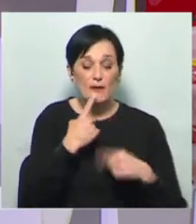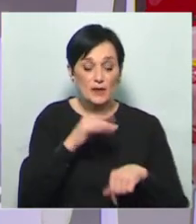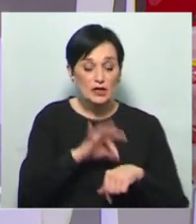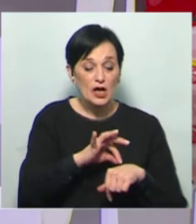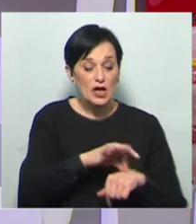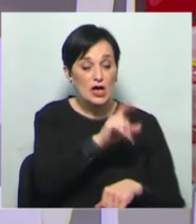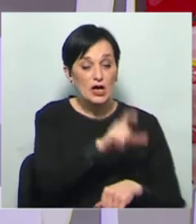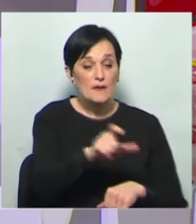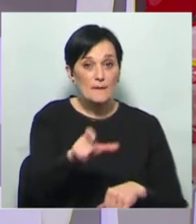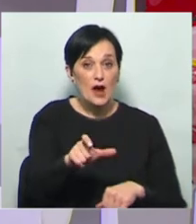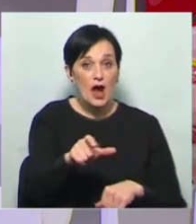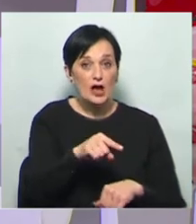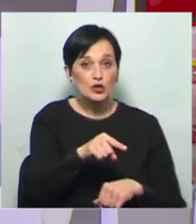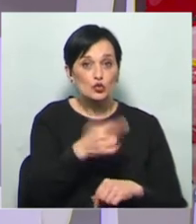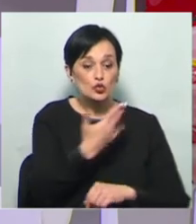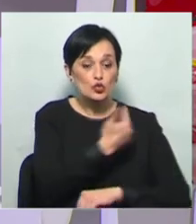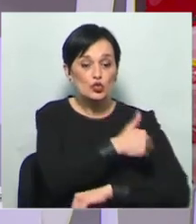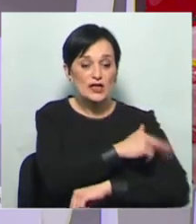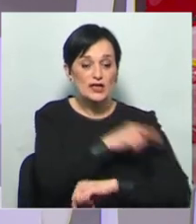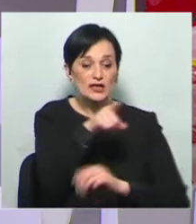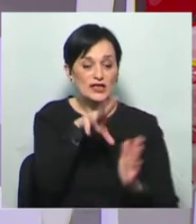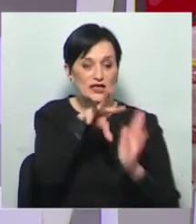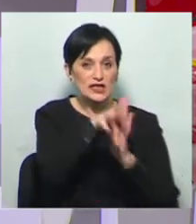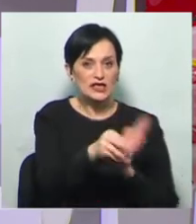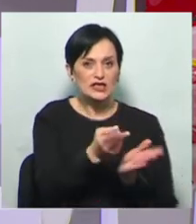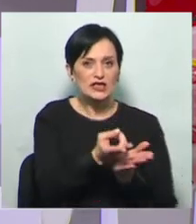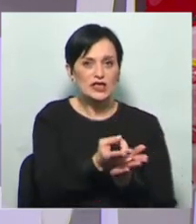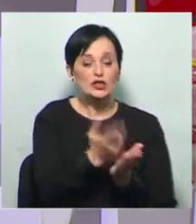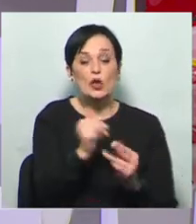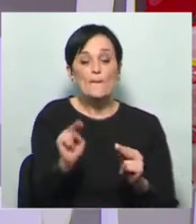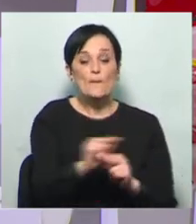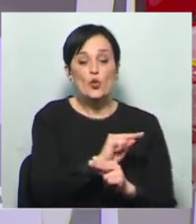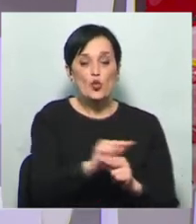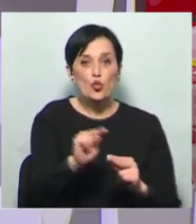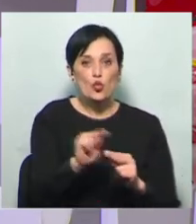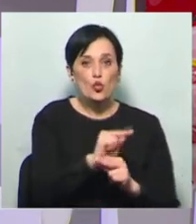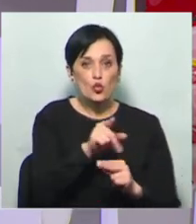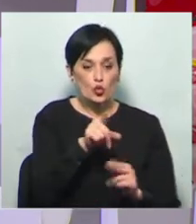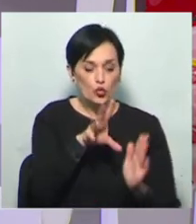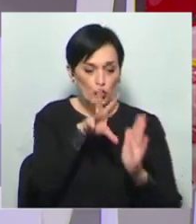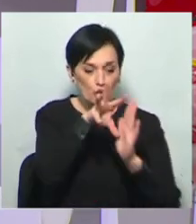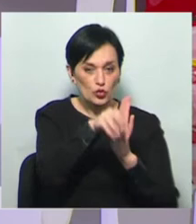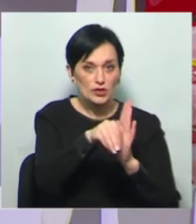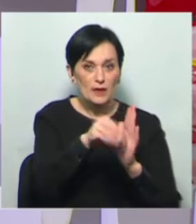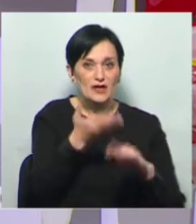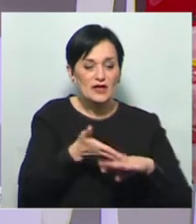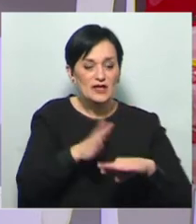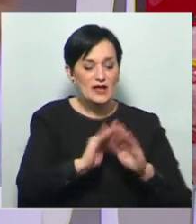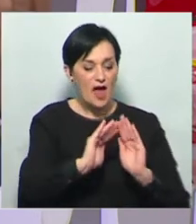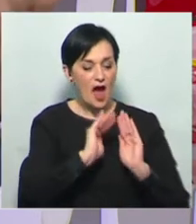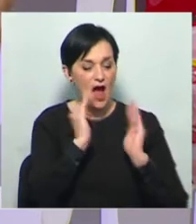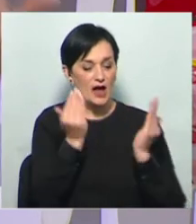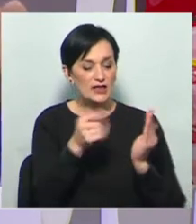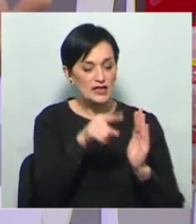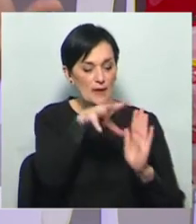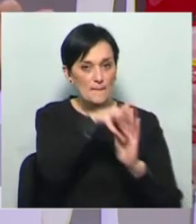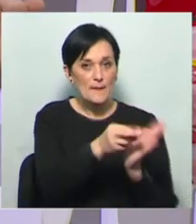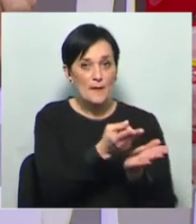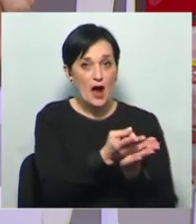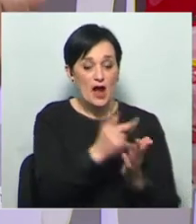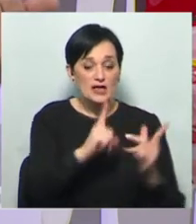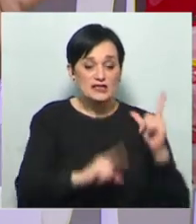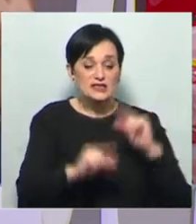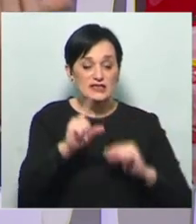პაციენტებზე, რომლებიც ჰოსპიტალიზირდებიან კლინიკაში და მკურნალობას გადიან ინტენსიური თერაპიის, ანუ რეანიმაციის განყოფილებაში. სტატისტიკური